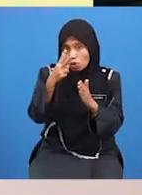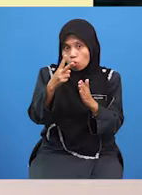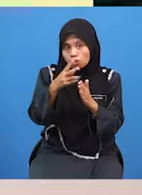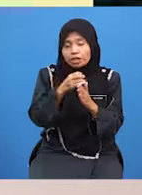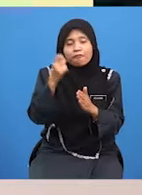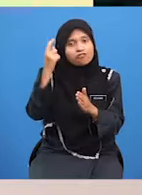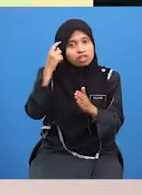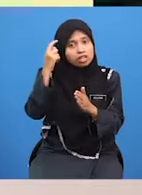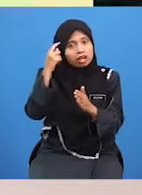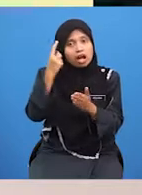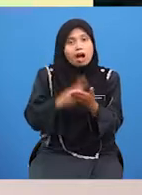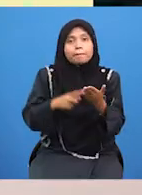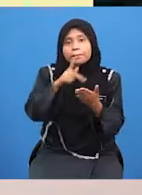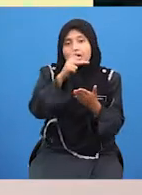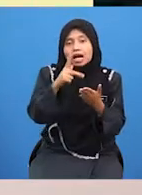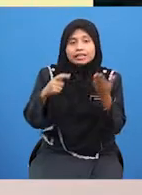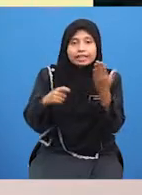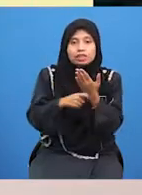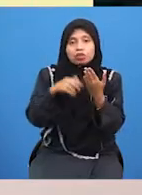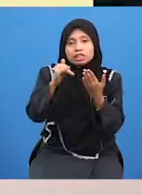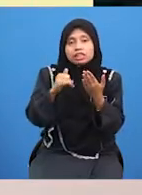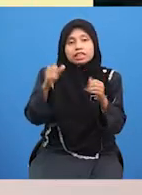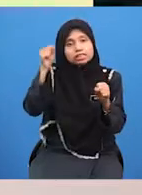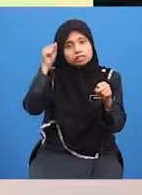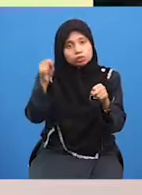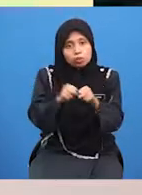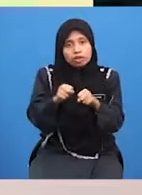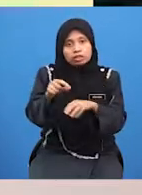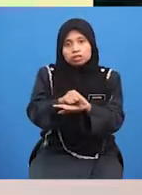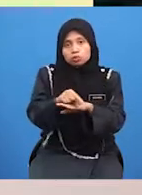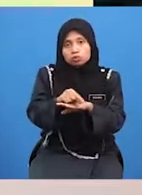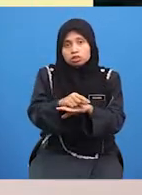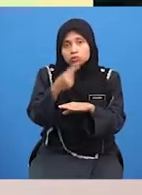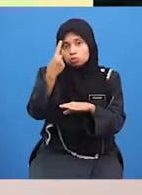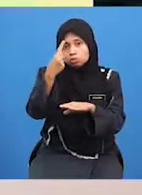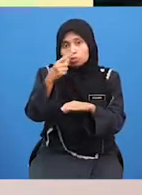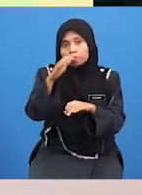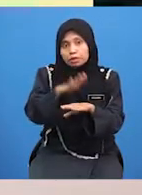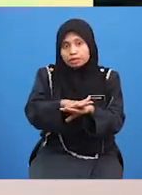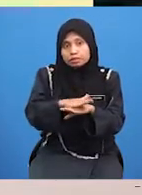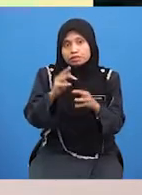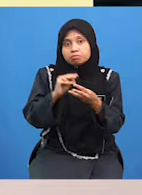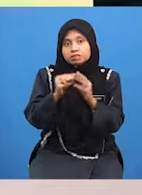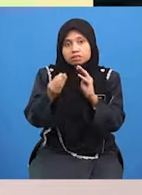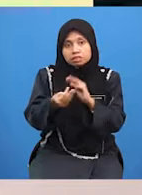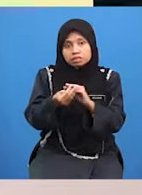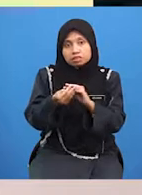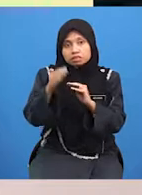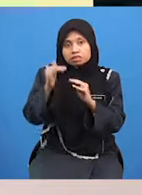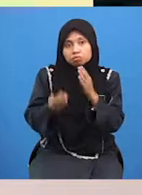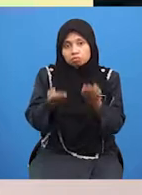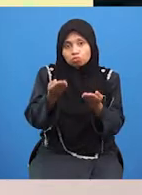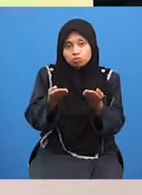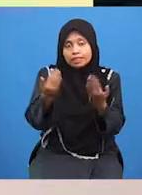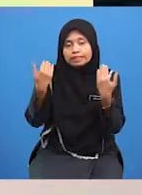perhati dan fikirkan apakah teknologi yang sesuai digunakan untuk mengatasi masalah yang